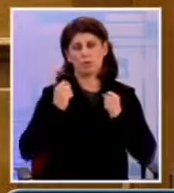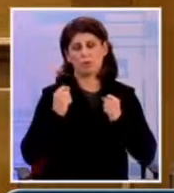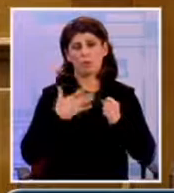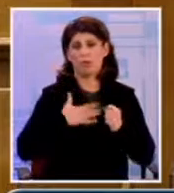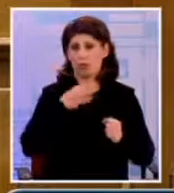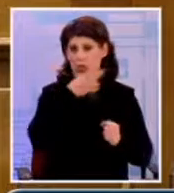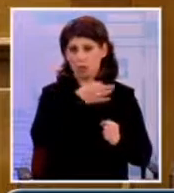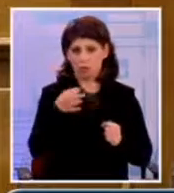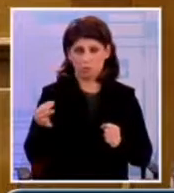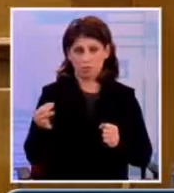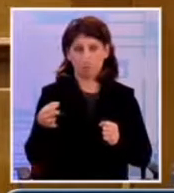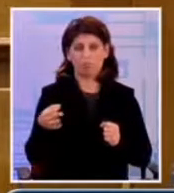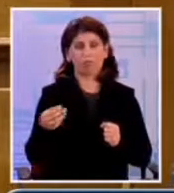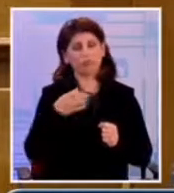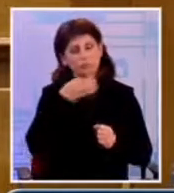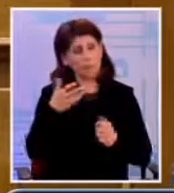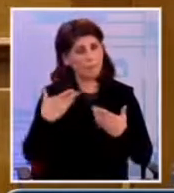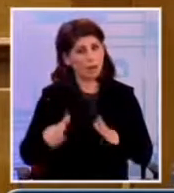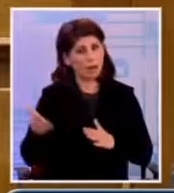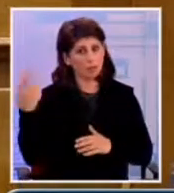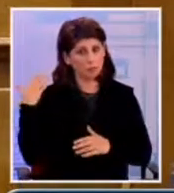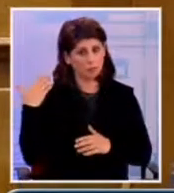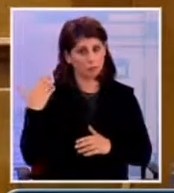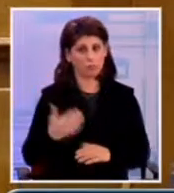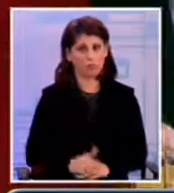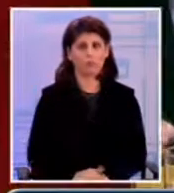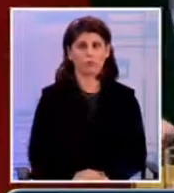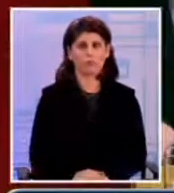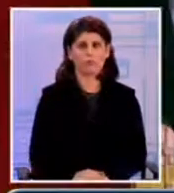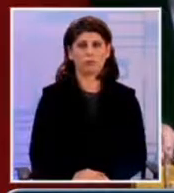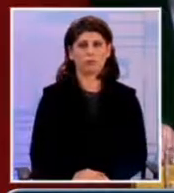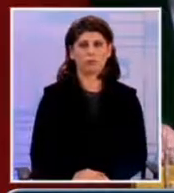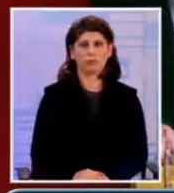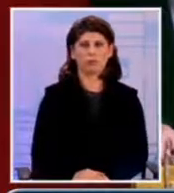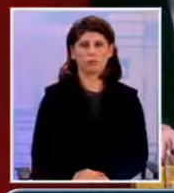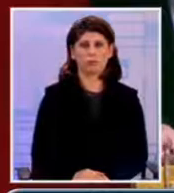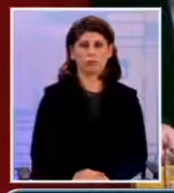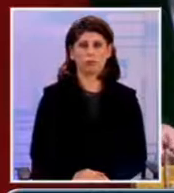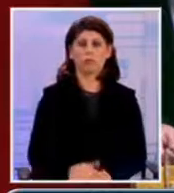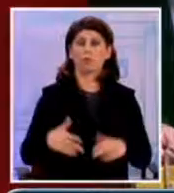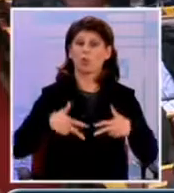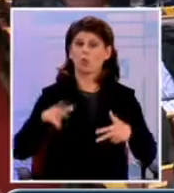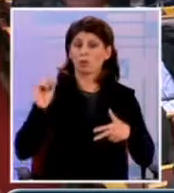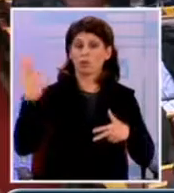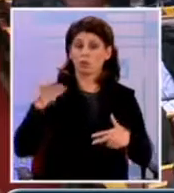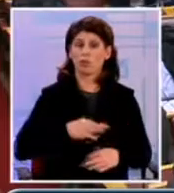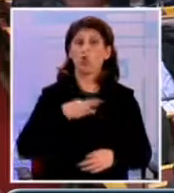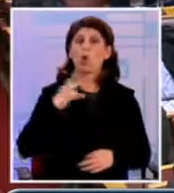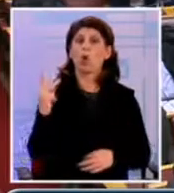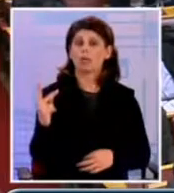να σας πω, αναφέρθηκε ήδη, ότι τόσο ο Υπουργός Εξωτερικών, ο κύριος